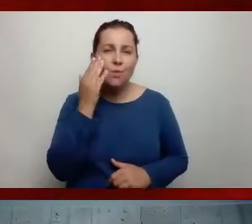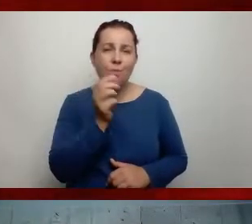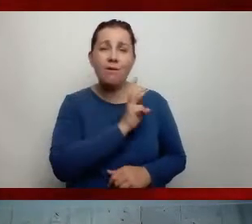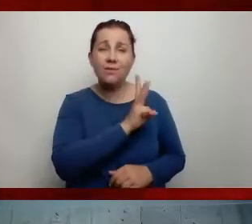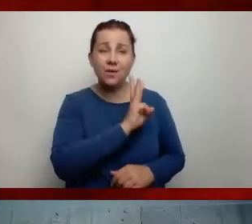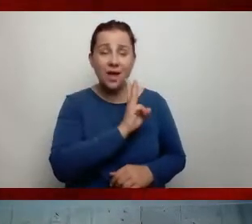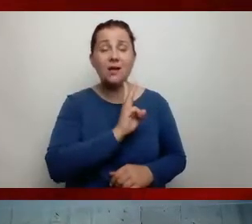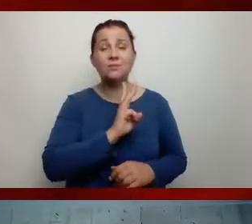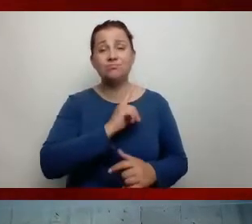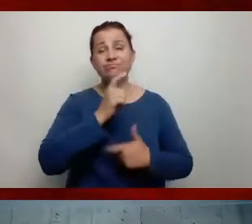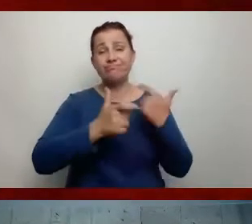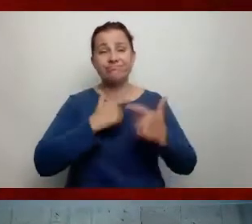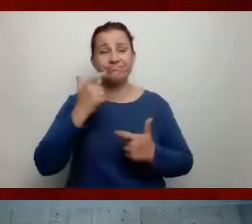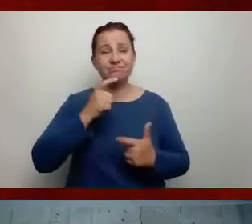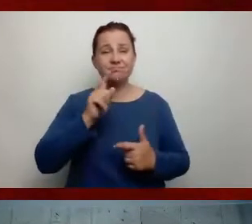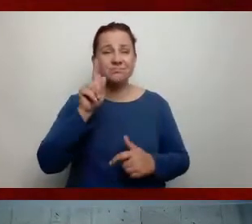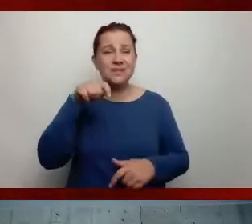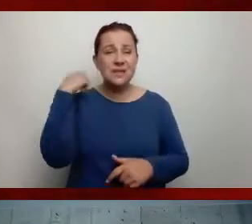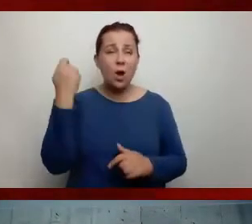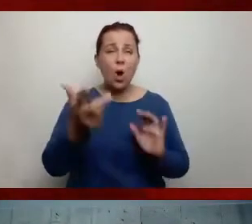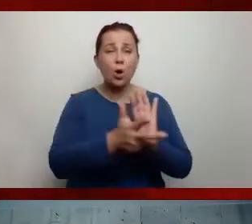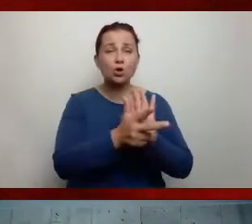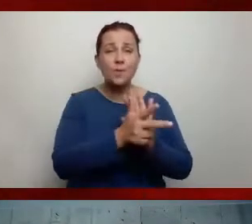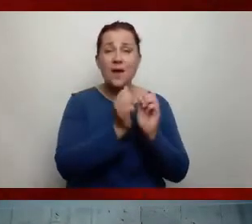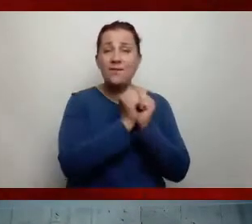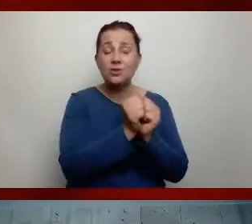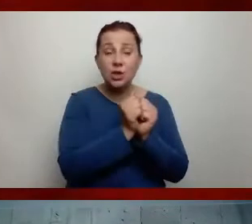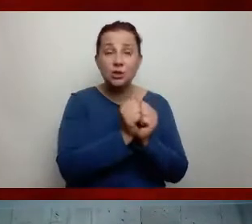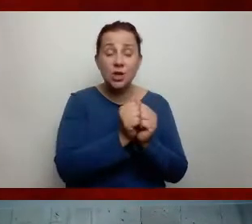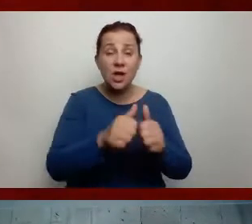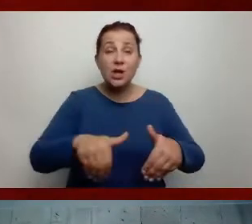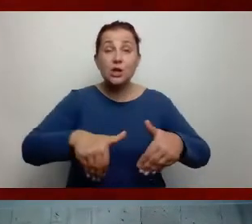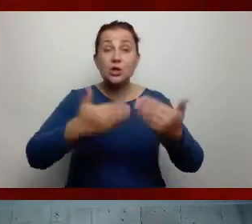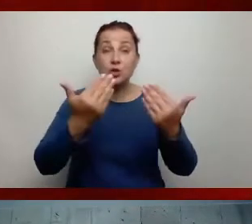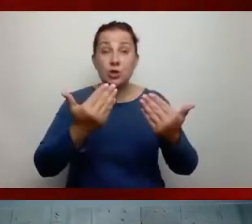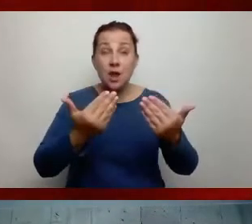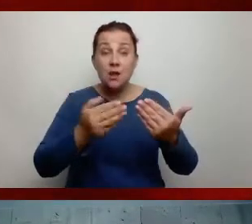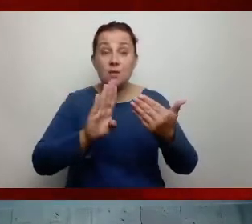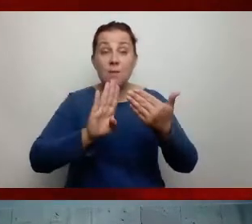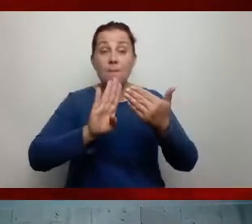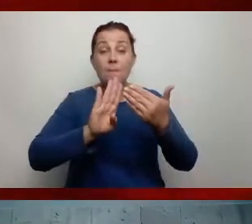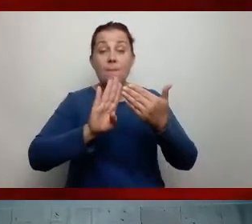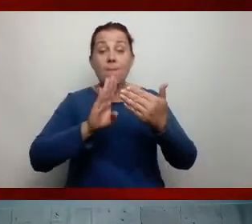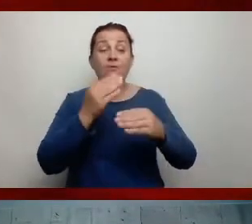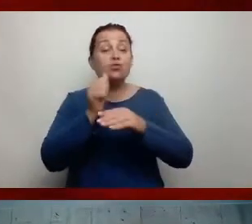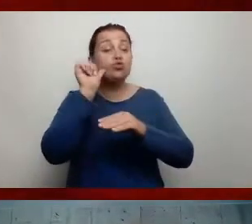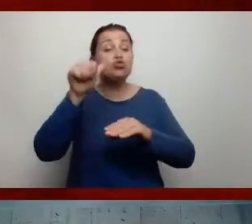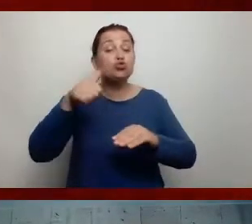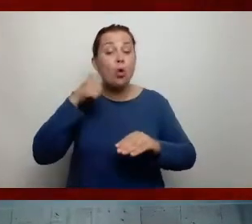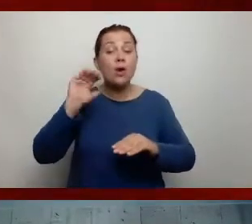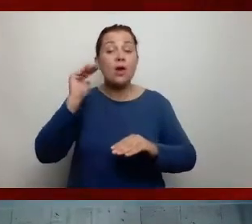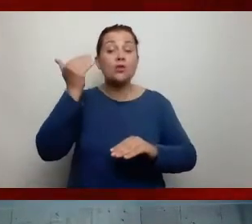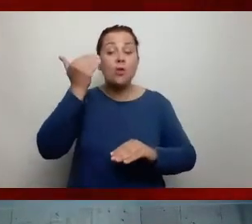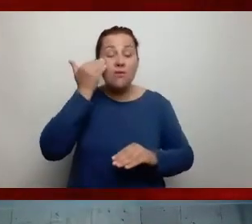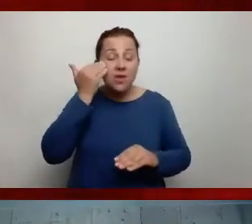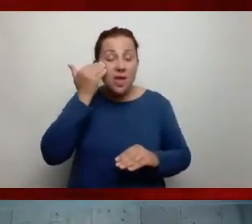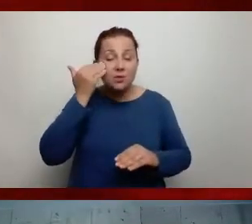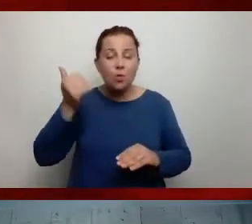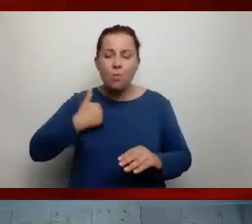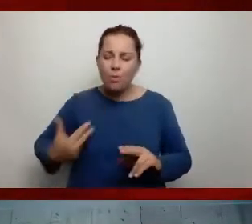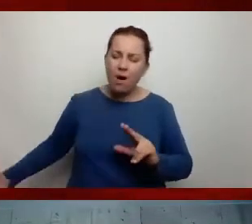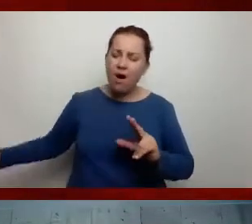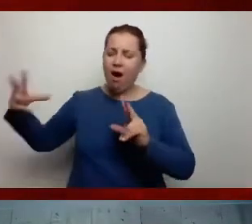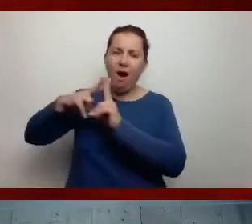popełnił samobójstwo 18 września, dzień po informacji o tym, że Rzeczpospolita została zaatakowana z drugiej